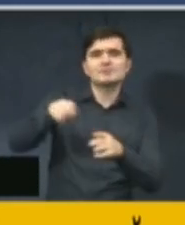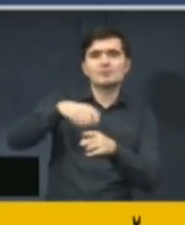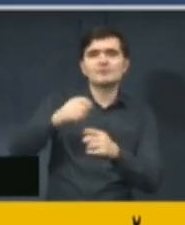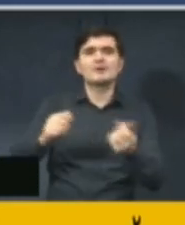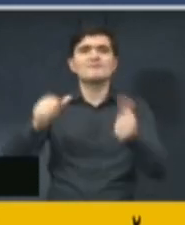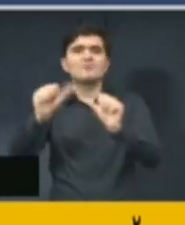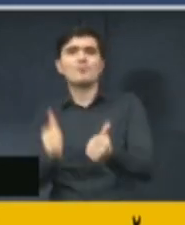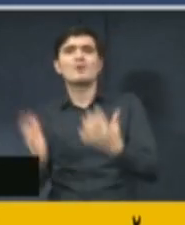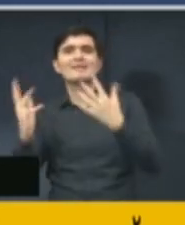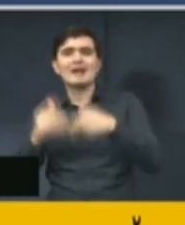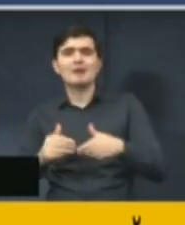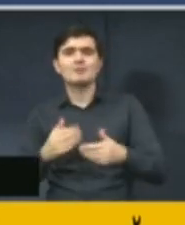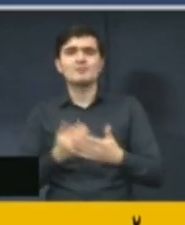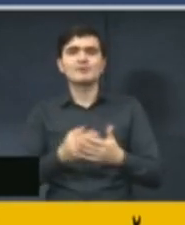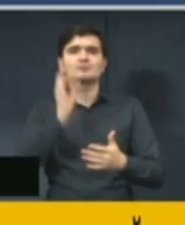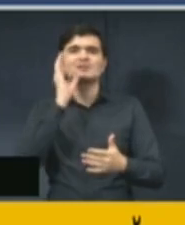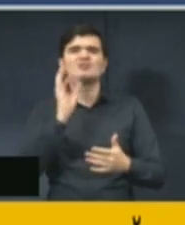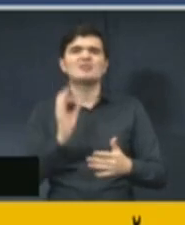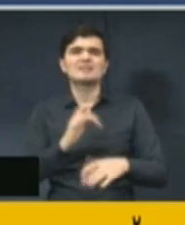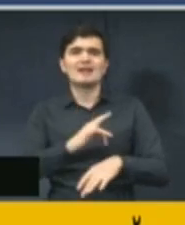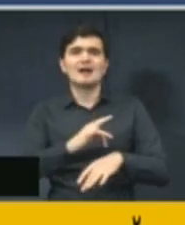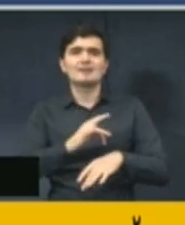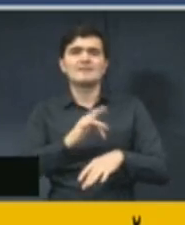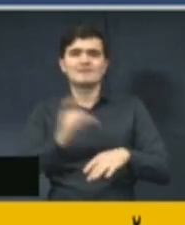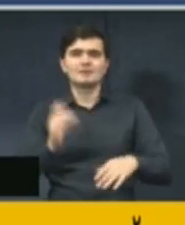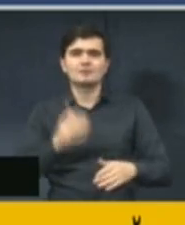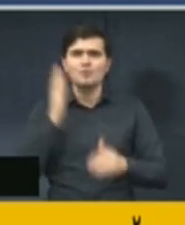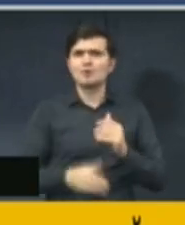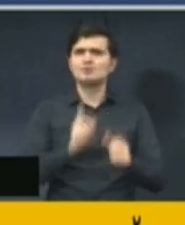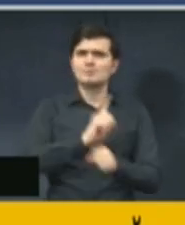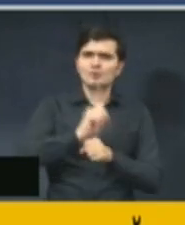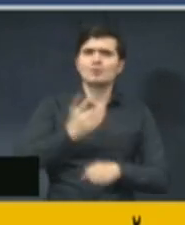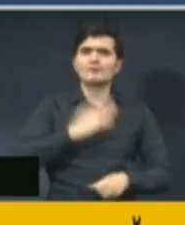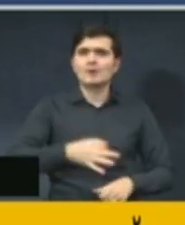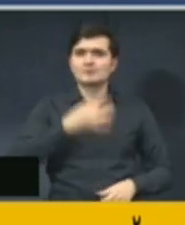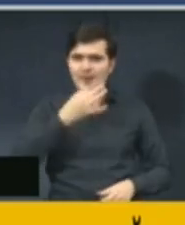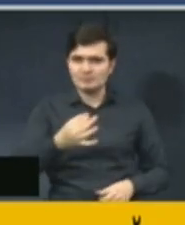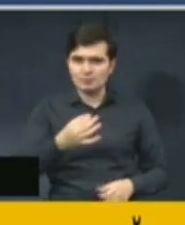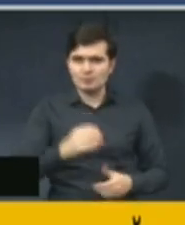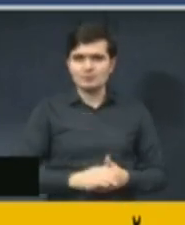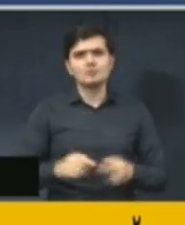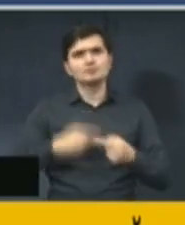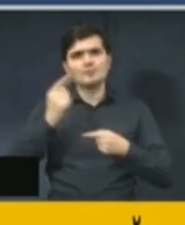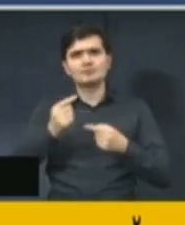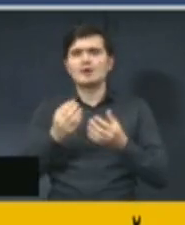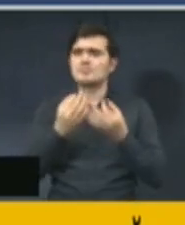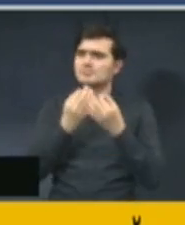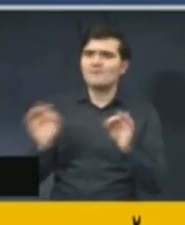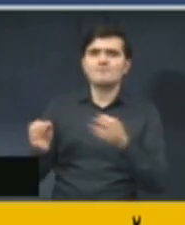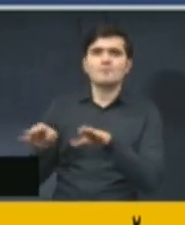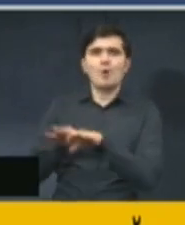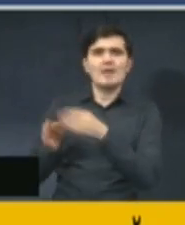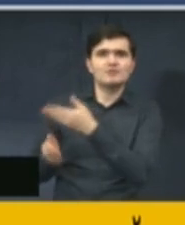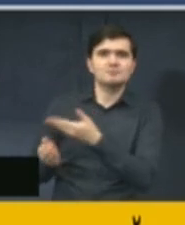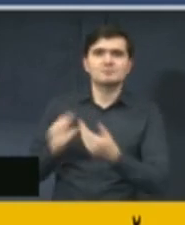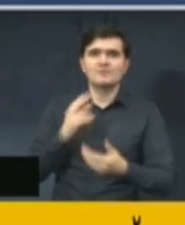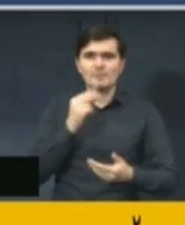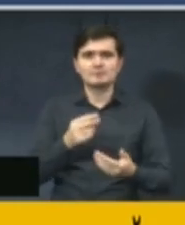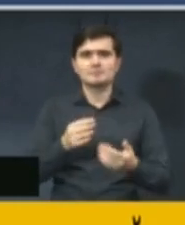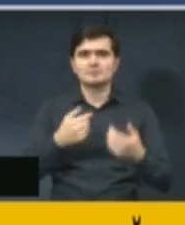le folosim. Și nu în ultimul rând, doar un singur lucru care vreau să mai spun și după aceea îi las pe colegii mei.